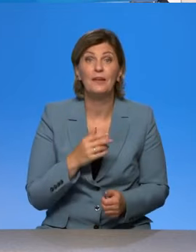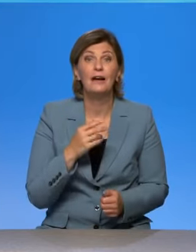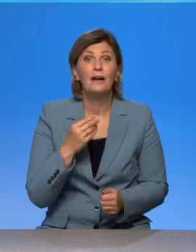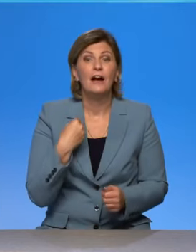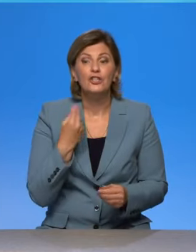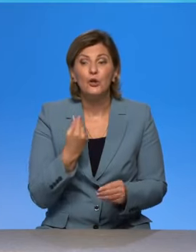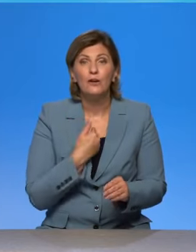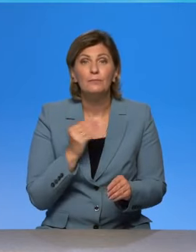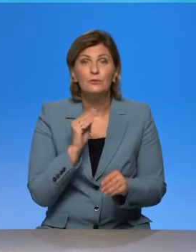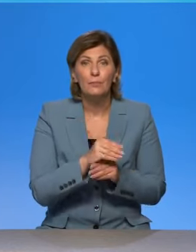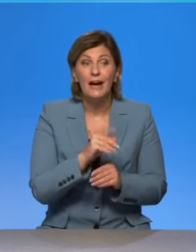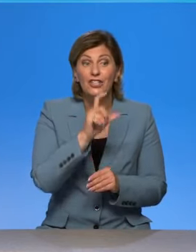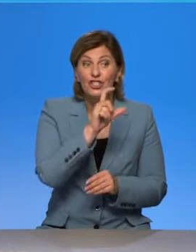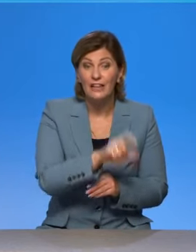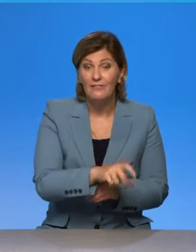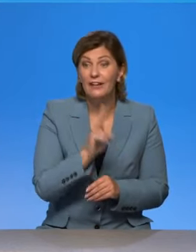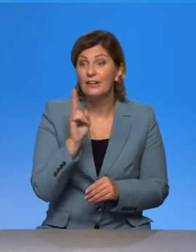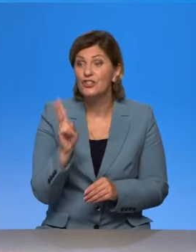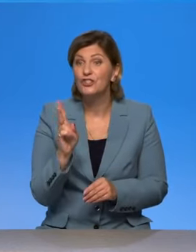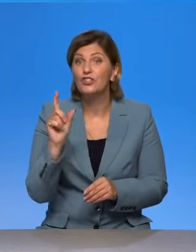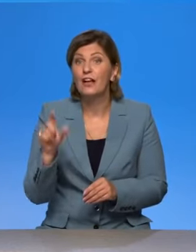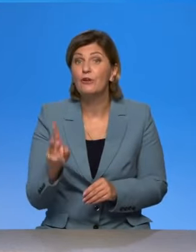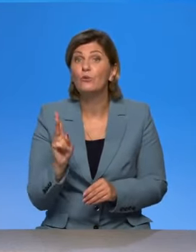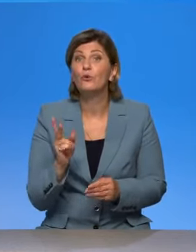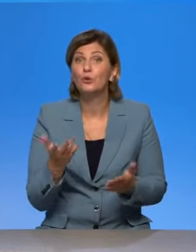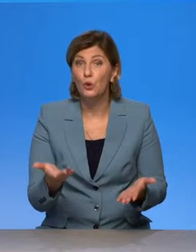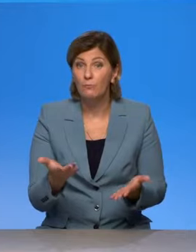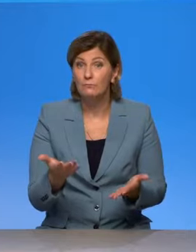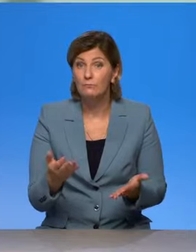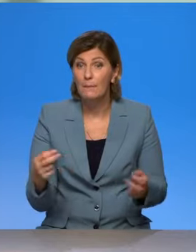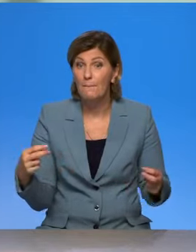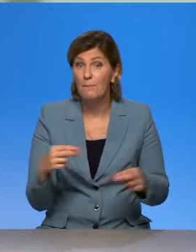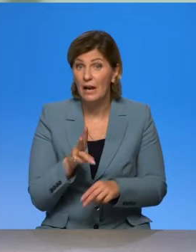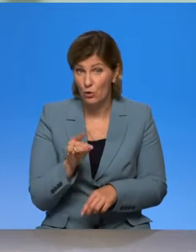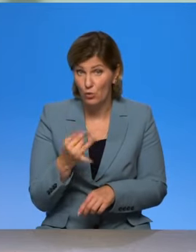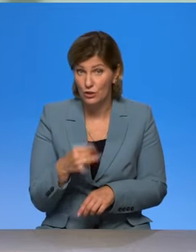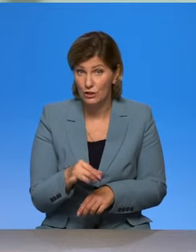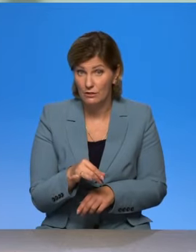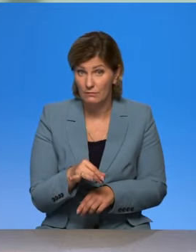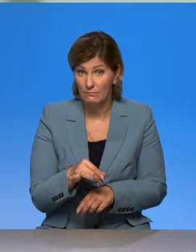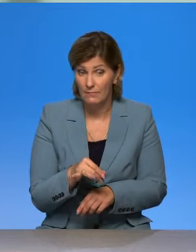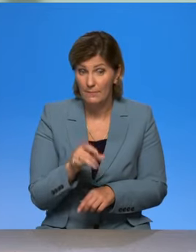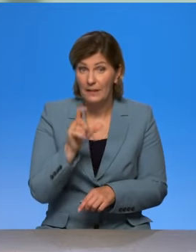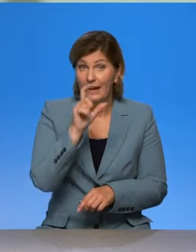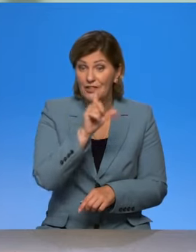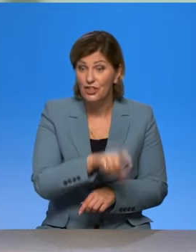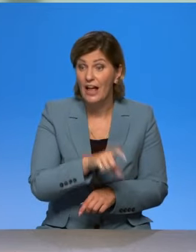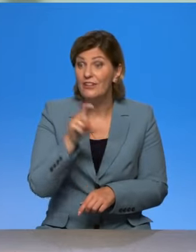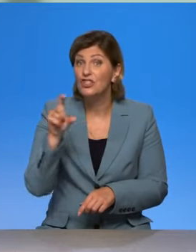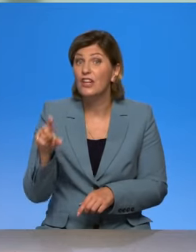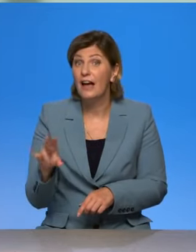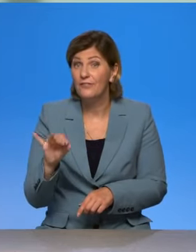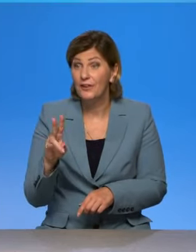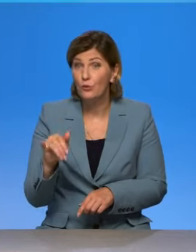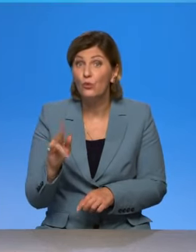фразу «человек человеку кто?». Саратовская область – прохожий. Дальше. «Человек человеку сосед» – это Москва,